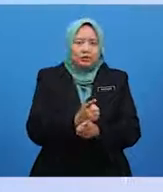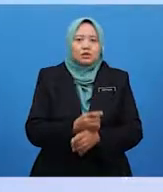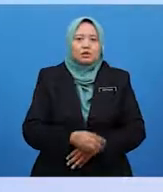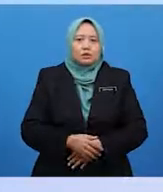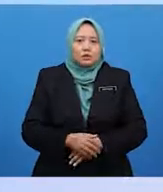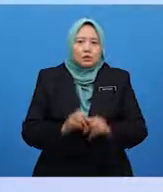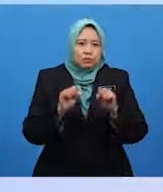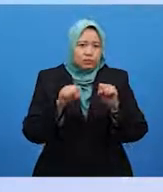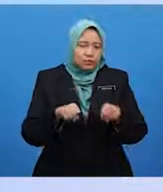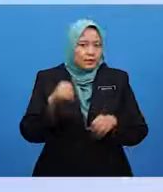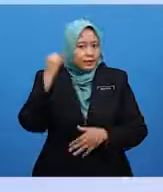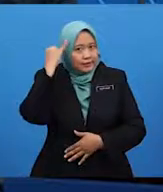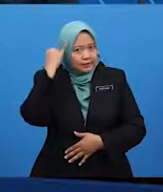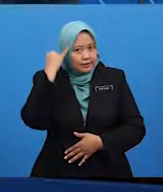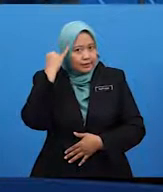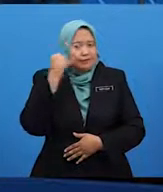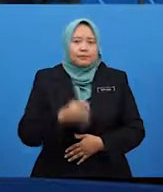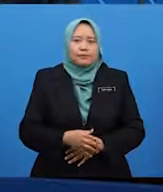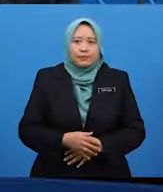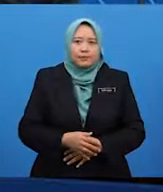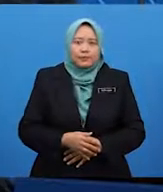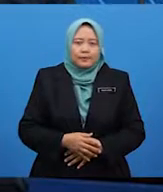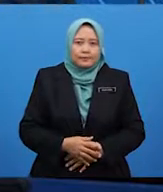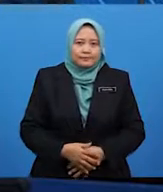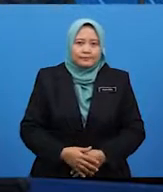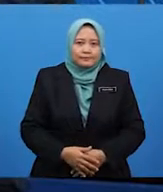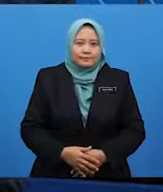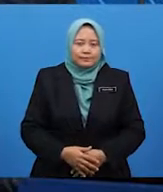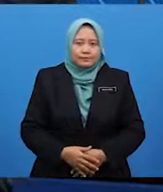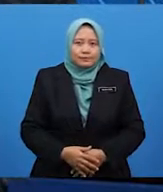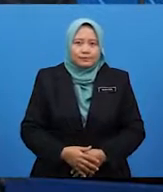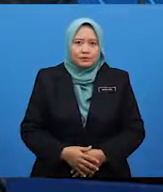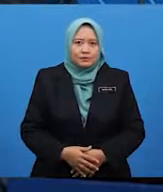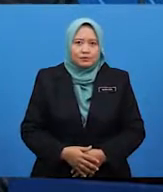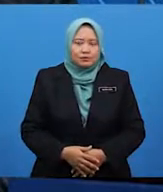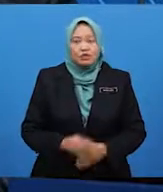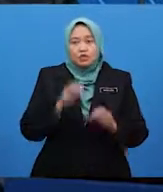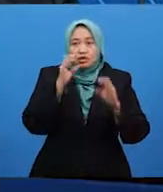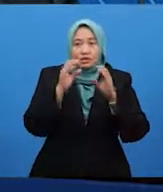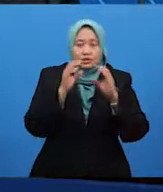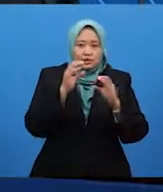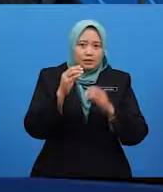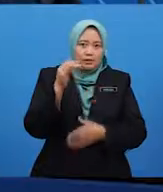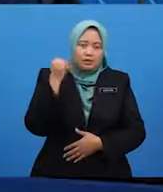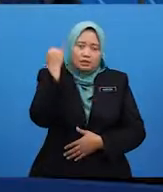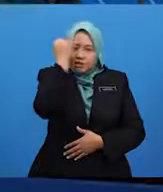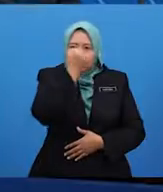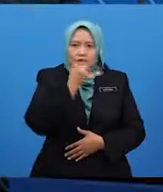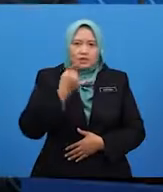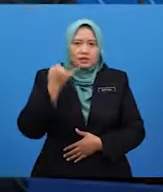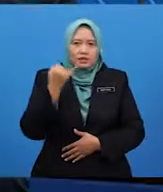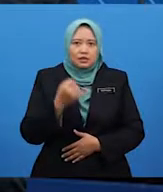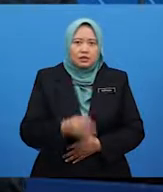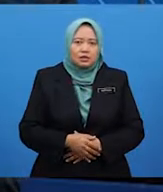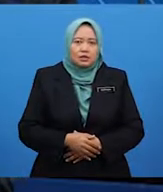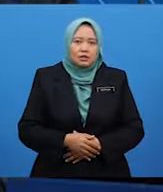di sini bermaksud mata, cikgu. Okey, jadi tak tahu lagi berbicara tentang keindahan, boleh tak Cikgu Arif perjelaskan